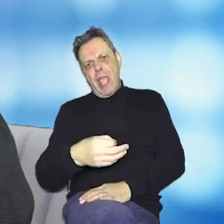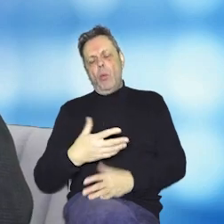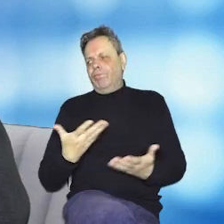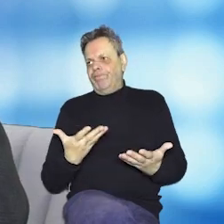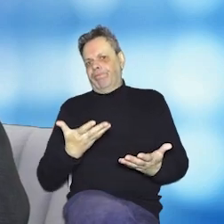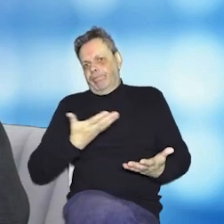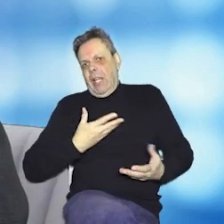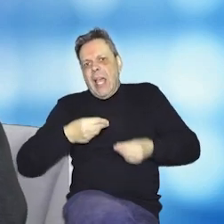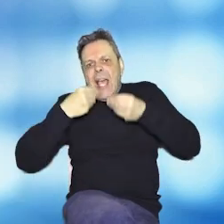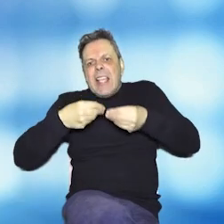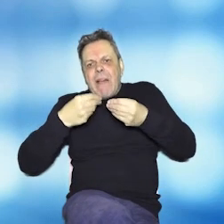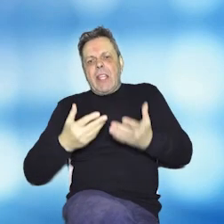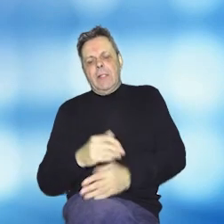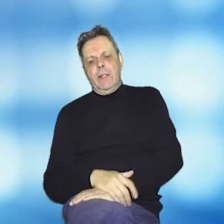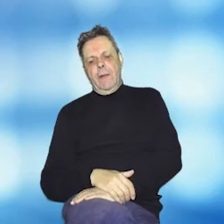za savjet?